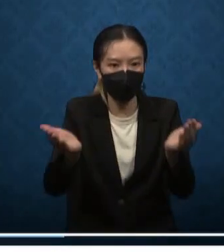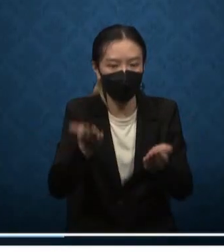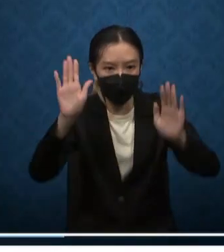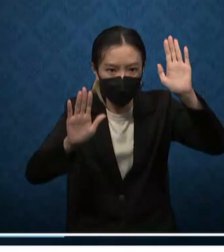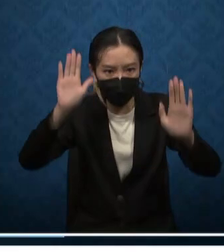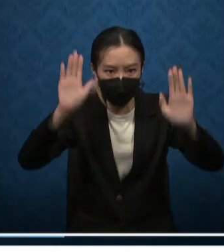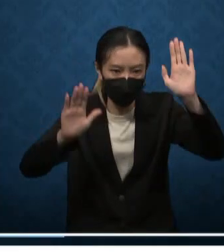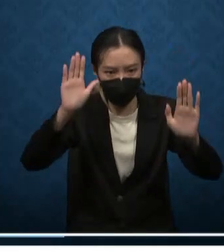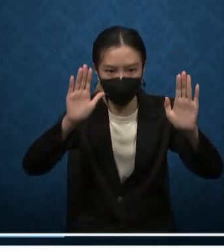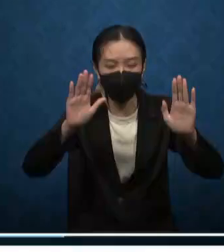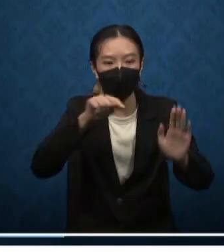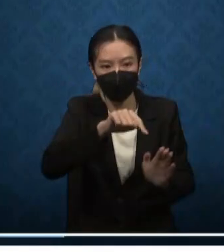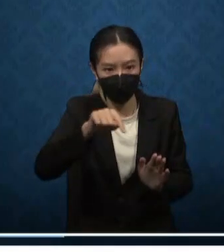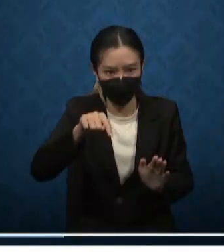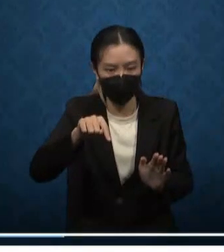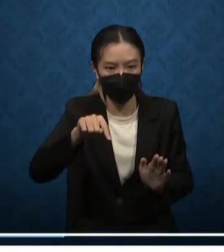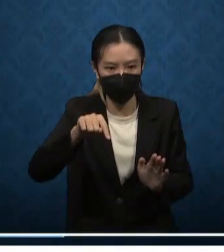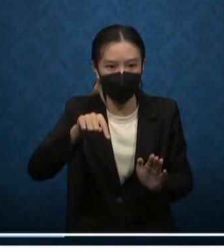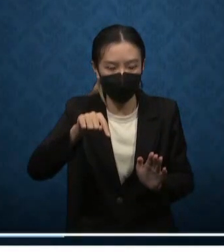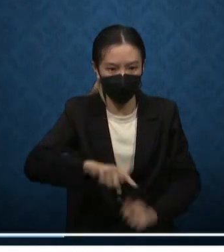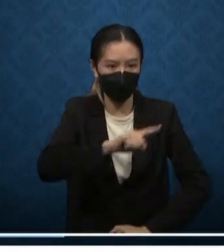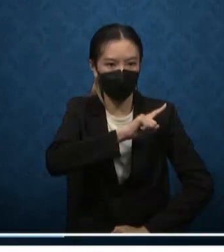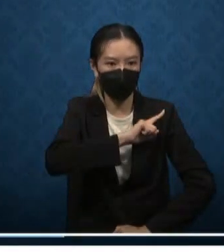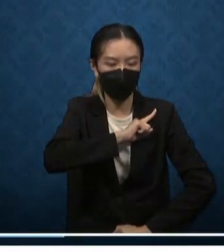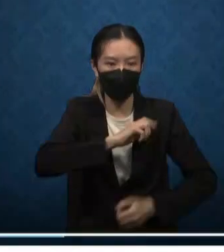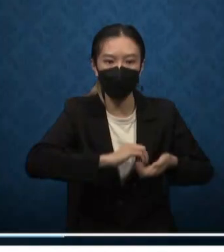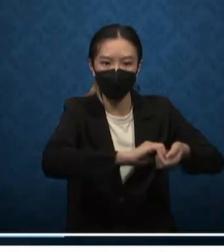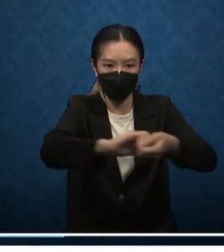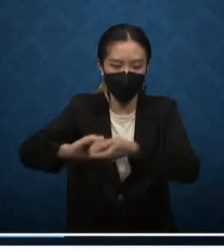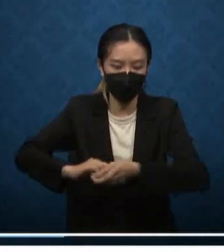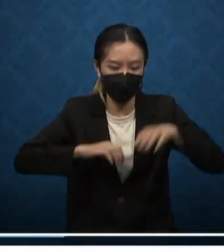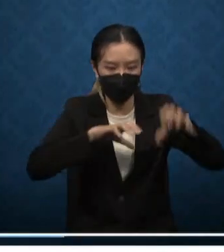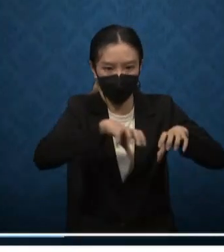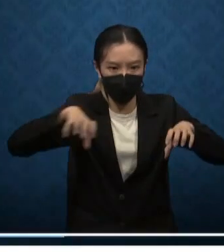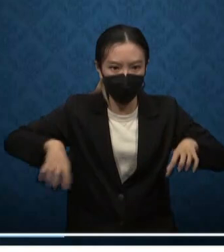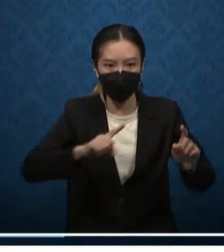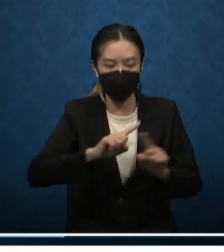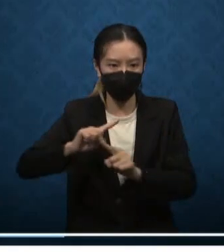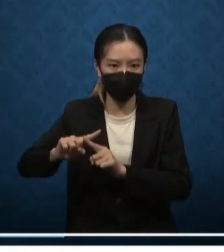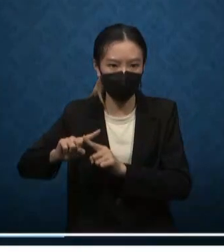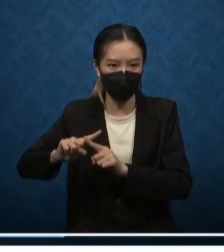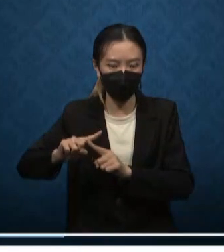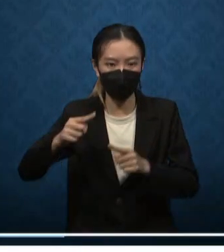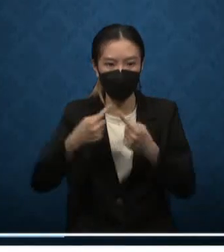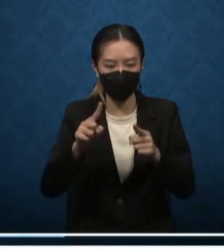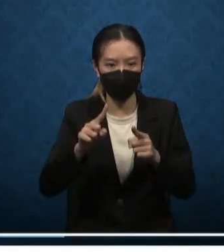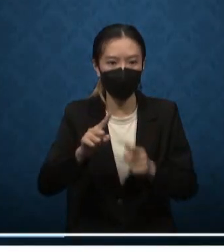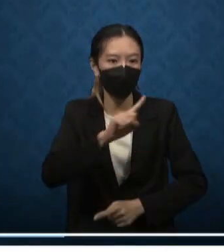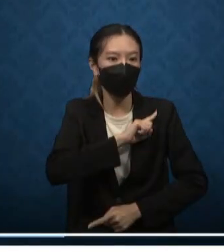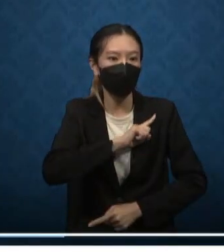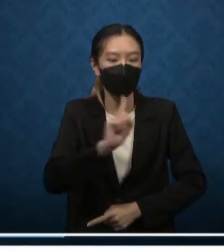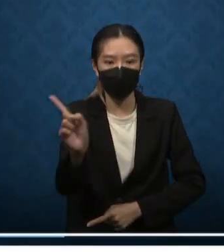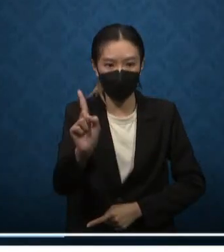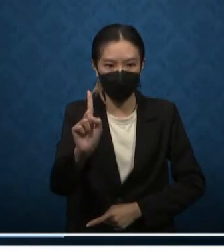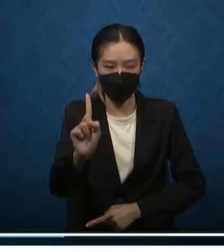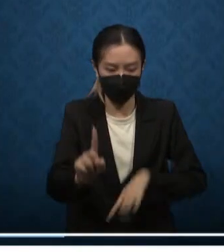ในระดับพื้นที่เป็นภารกิจร่วมกันของหลายๆภาคส่วนโดยเฉพาะอย่างยิ่งถือเป็นความรับผิดชอบร่วมกัน